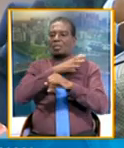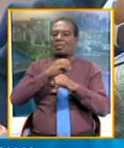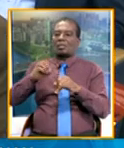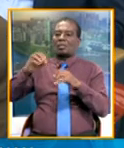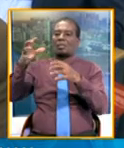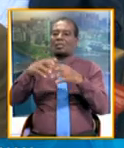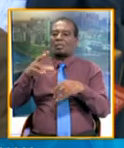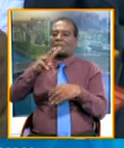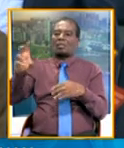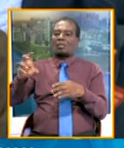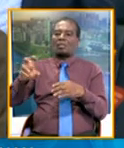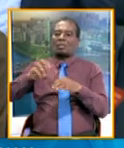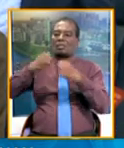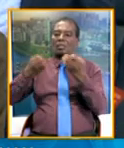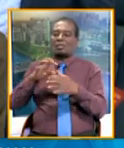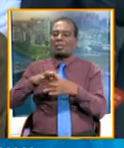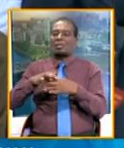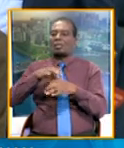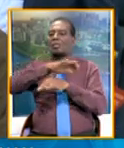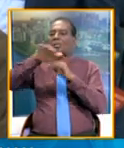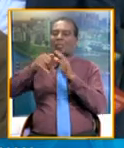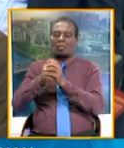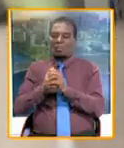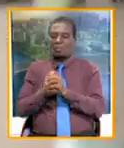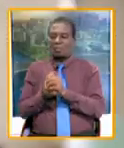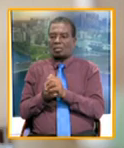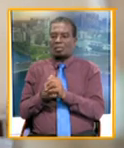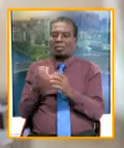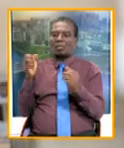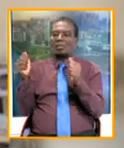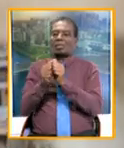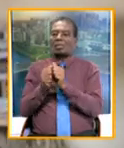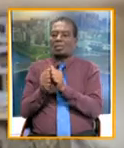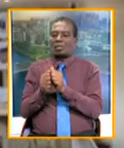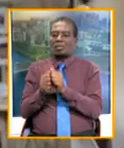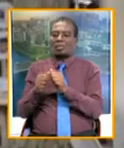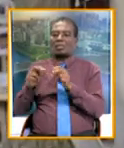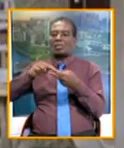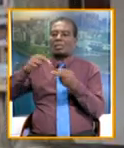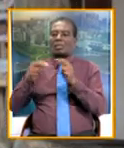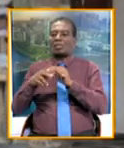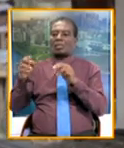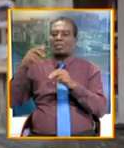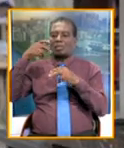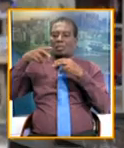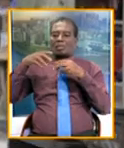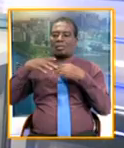200 entreprises de tous secteurs et intervient dans le monde entier à travers ses bureaux basés au Japon et en